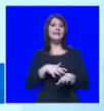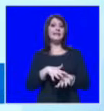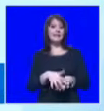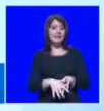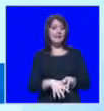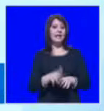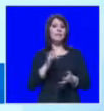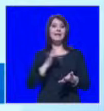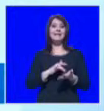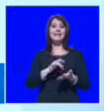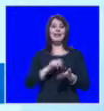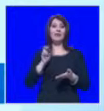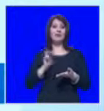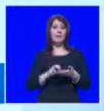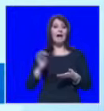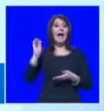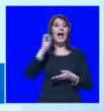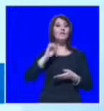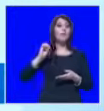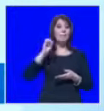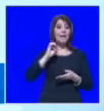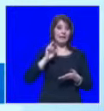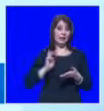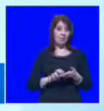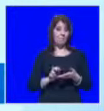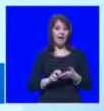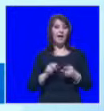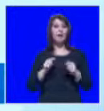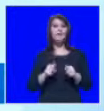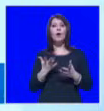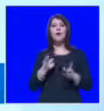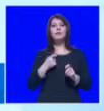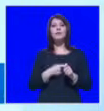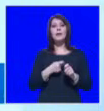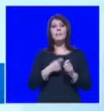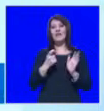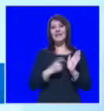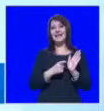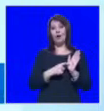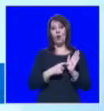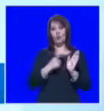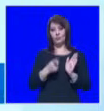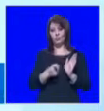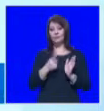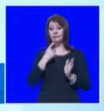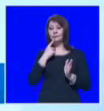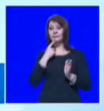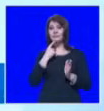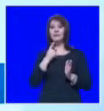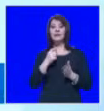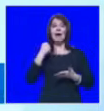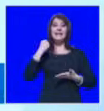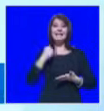централните банки и на Европейската централна банка. Тоест това, което ще се уреди в закона, е първо статута на еврото като платежно